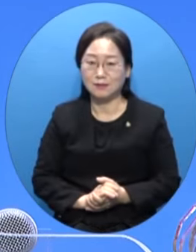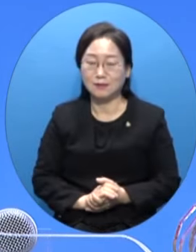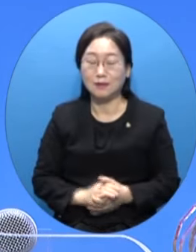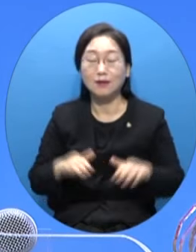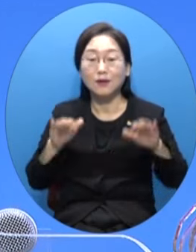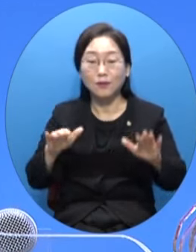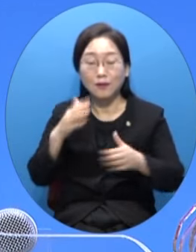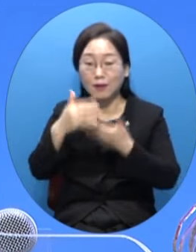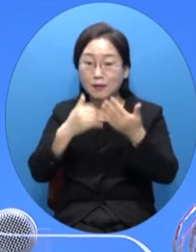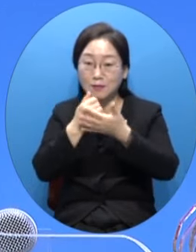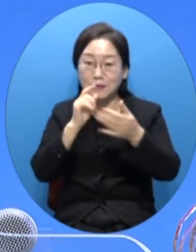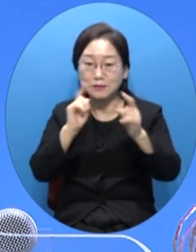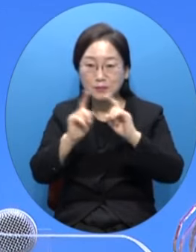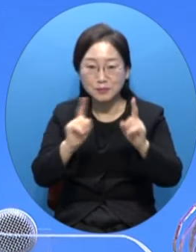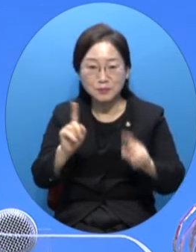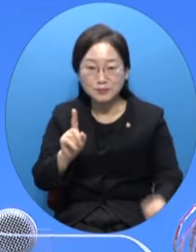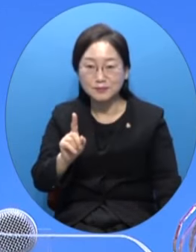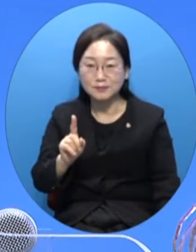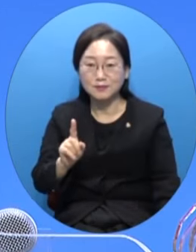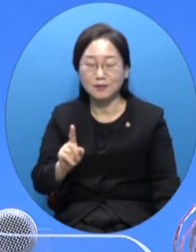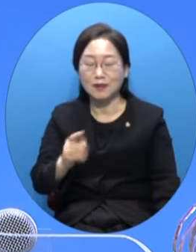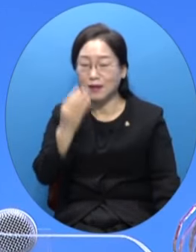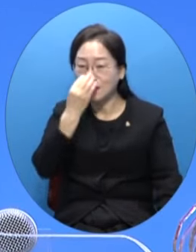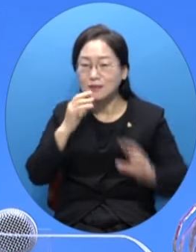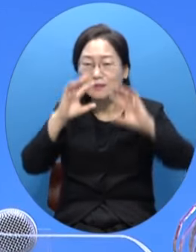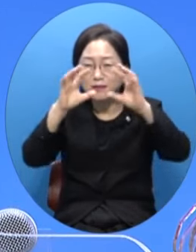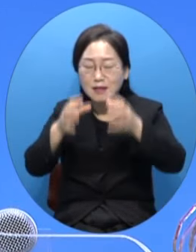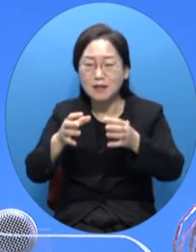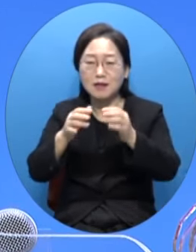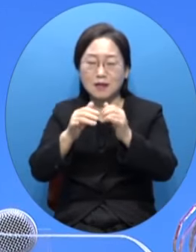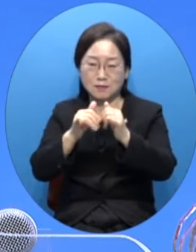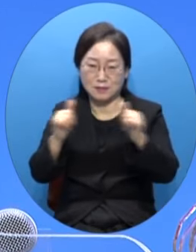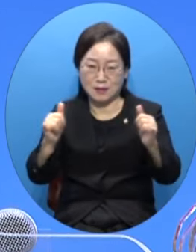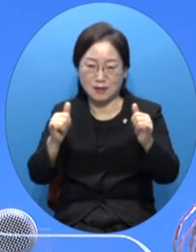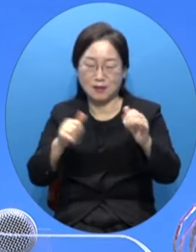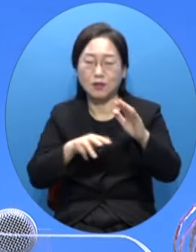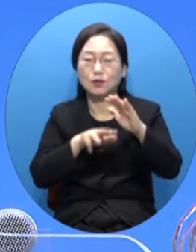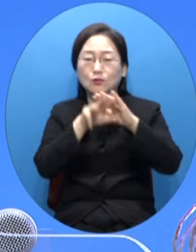오늘의 말씀은 이스라엘 민족의 출애굽의